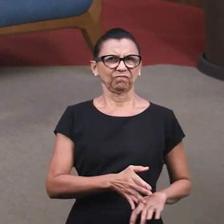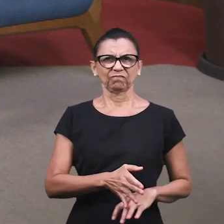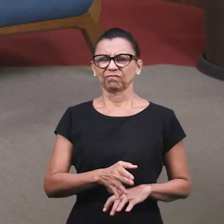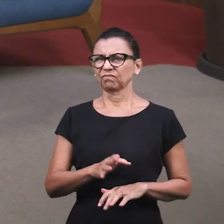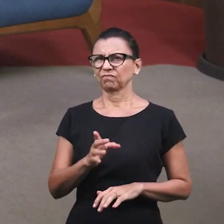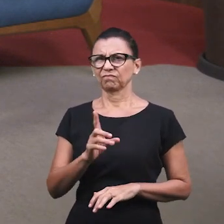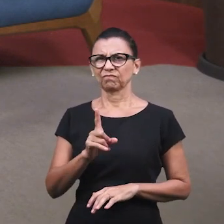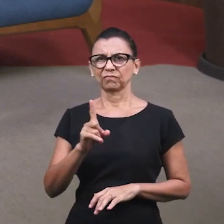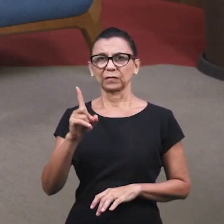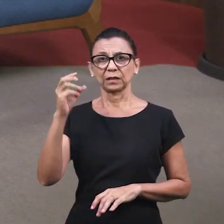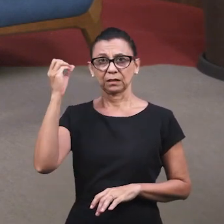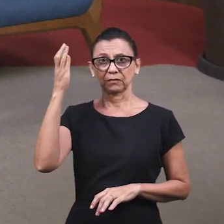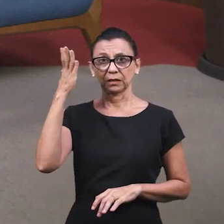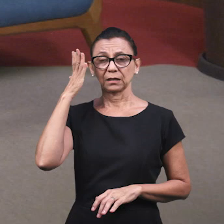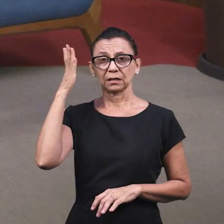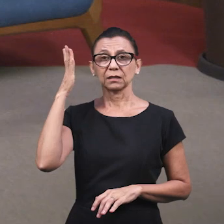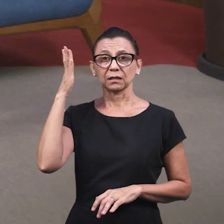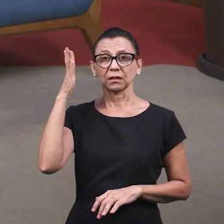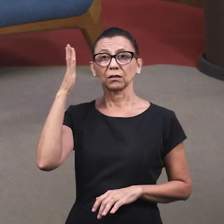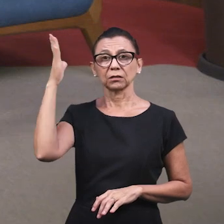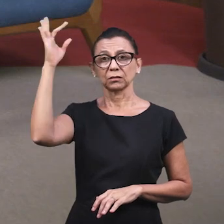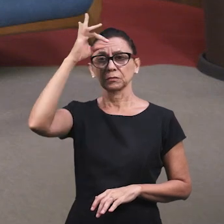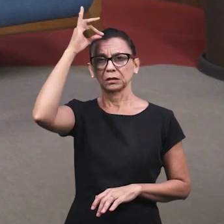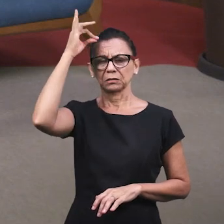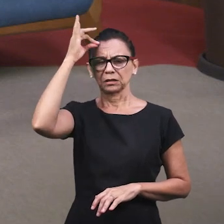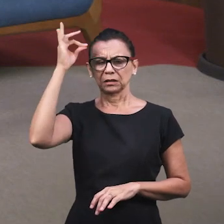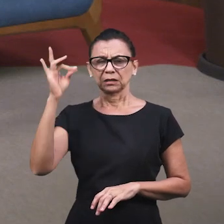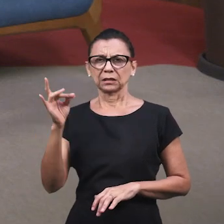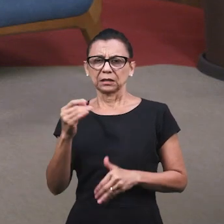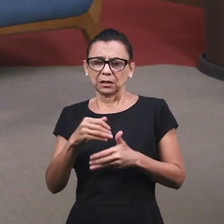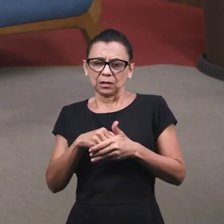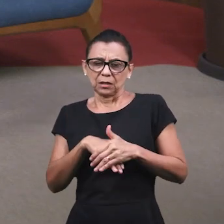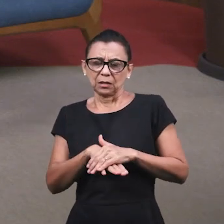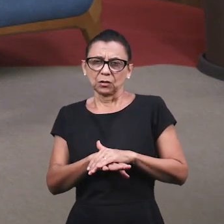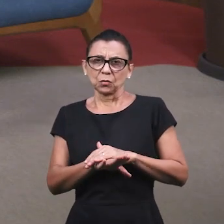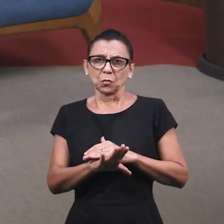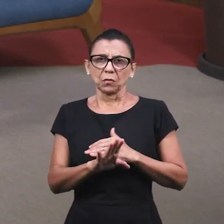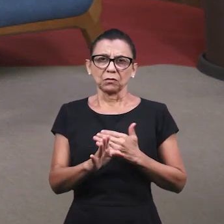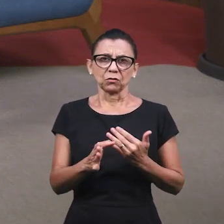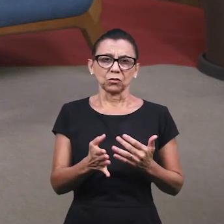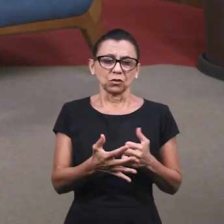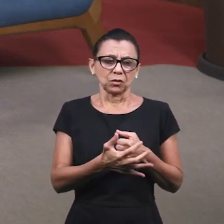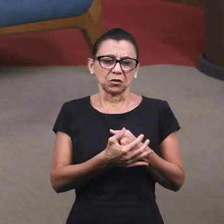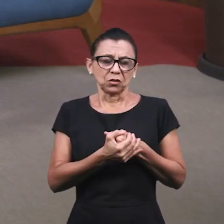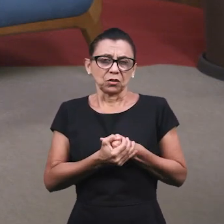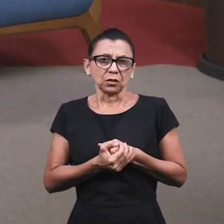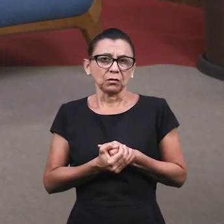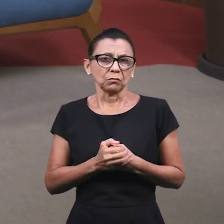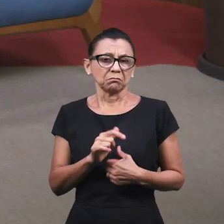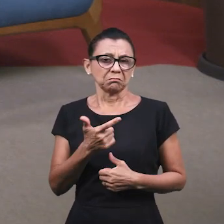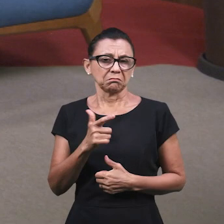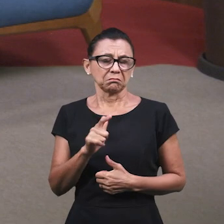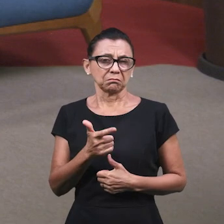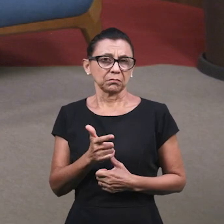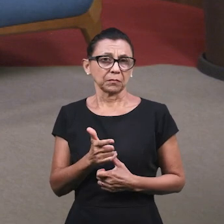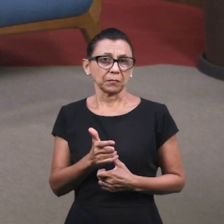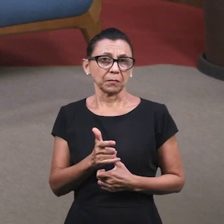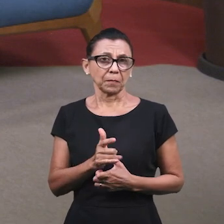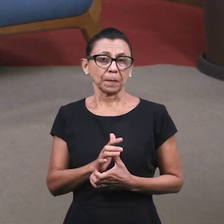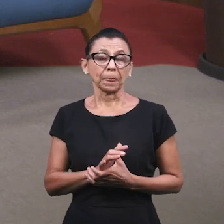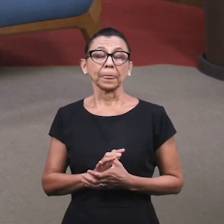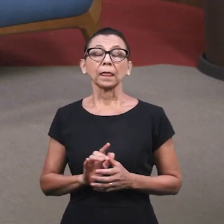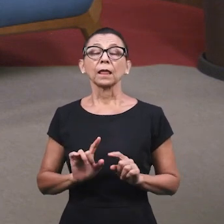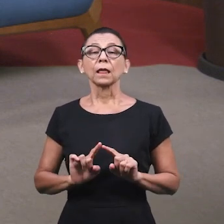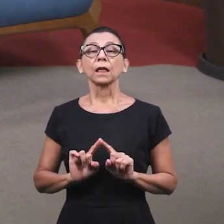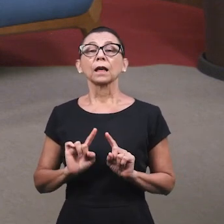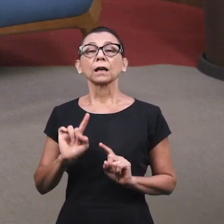oublié. La parole était emprisonnée dans des endroits avec une langue pratiquement morte.